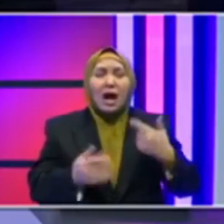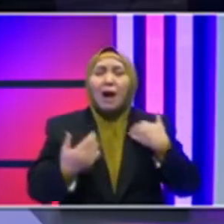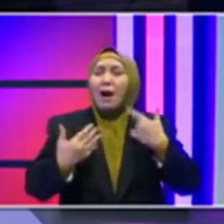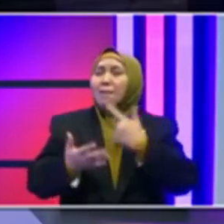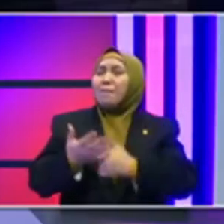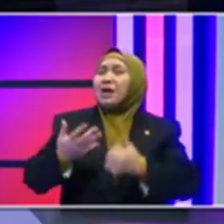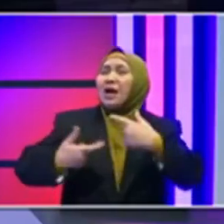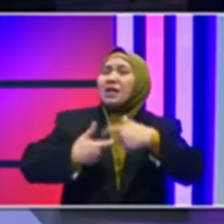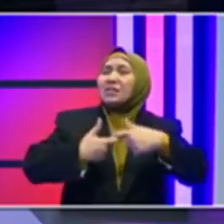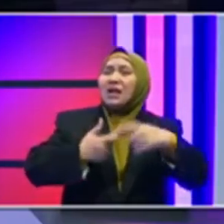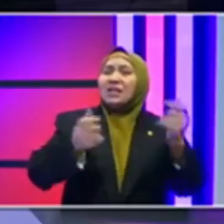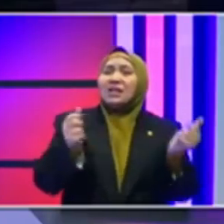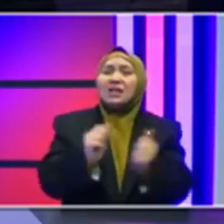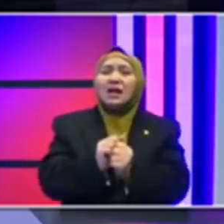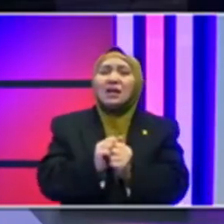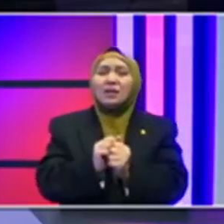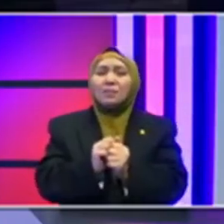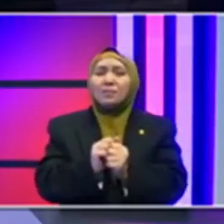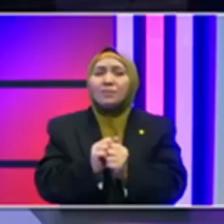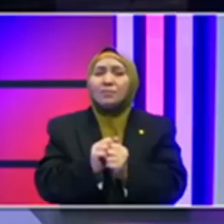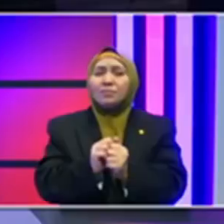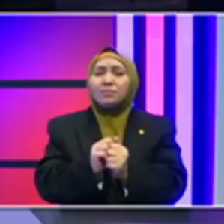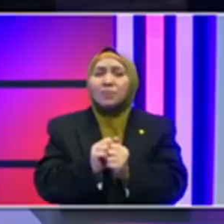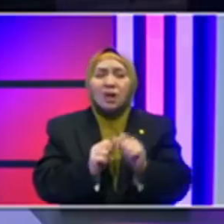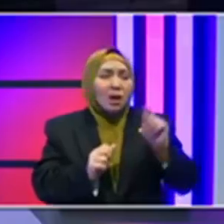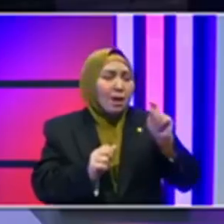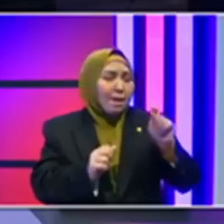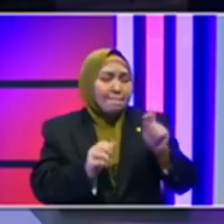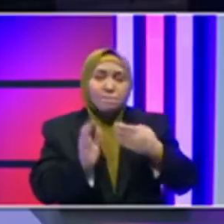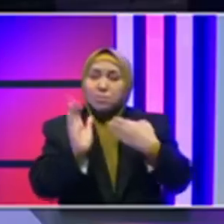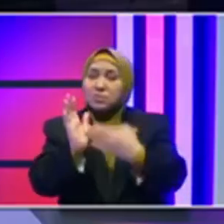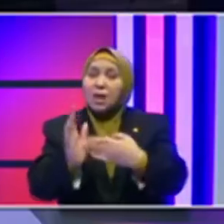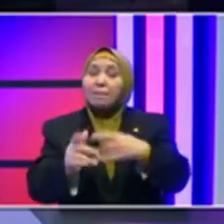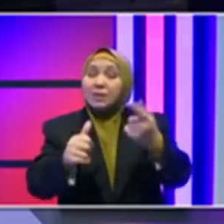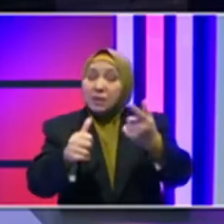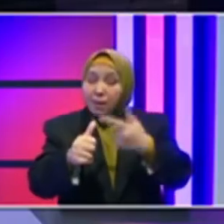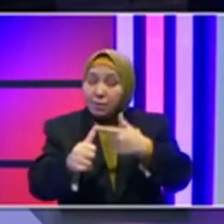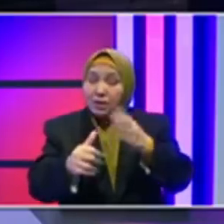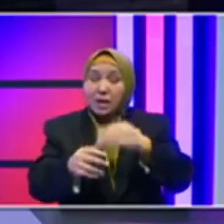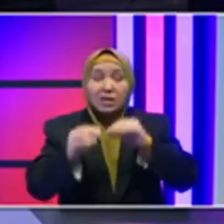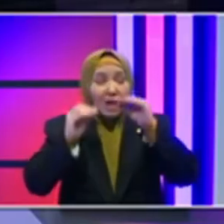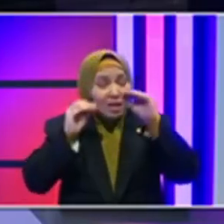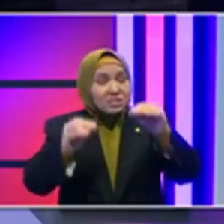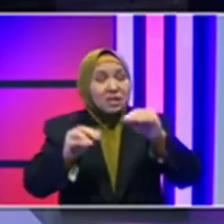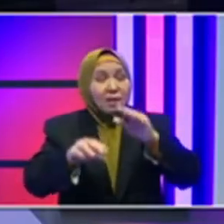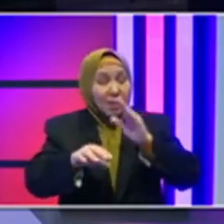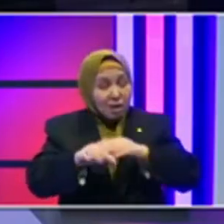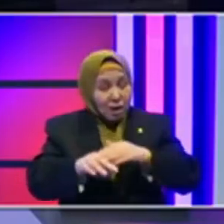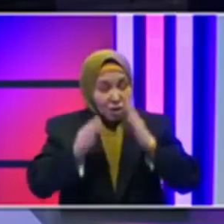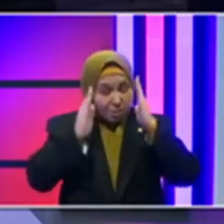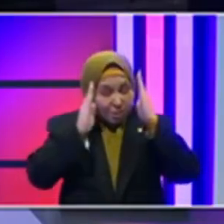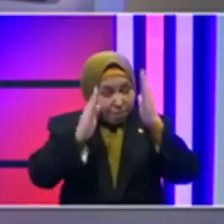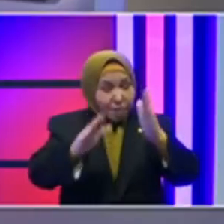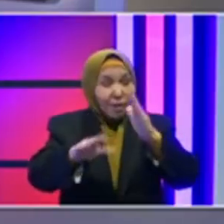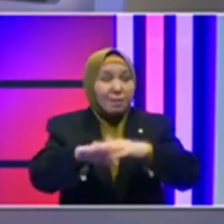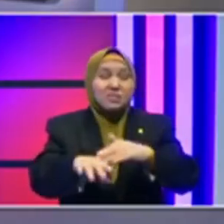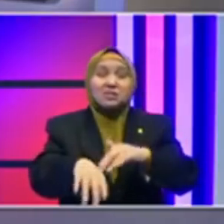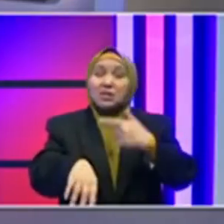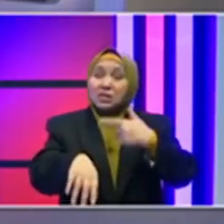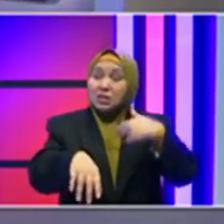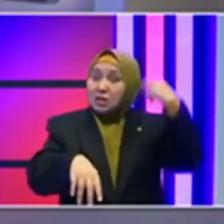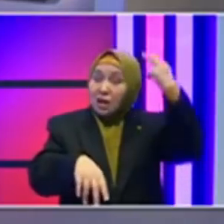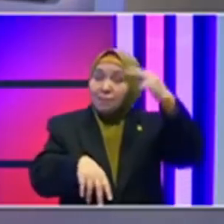kaitannya dengan eee mukjizat pertama dan diajarkan pula diberikan penekanan Ketika Nabi Bertemu